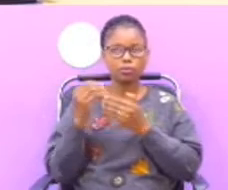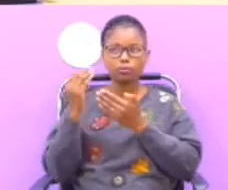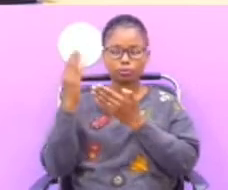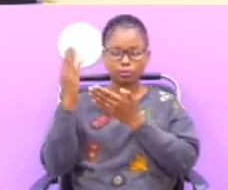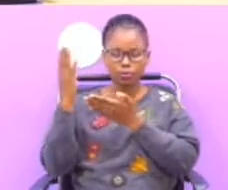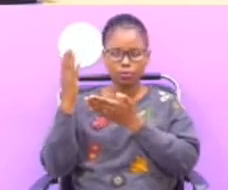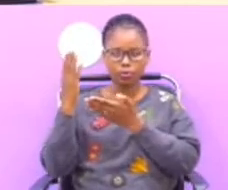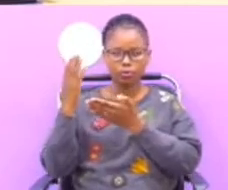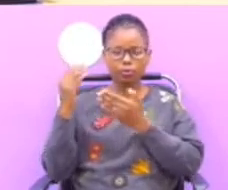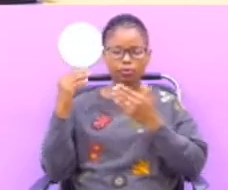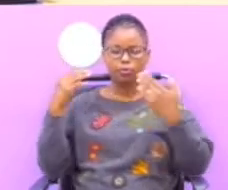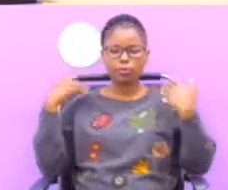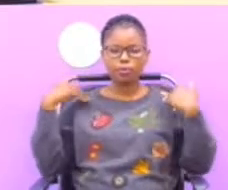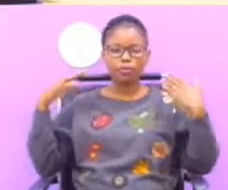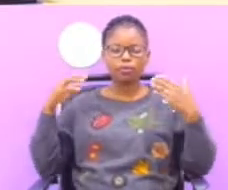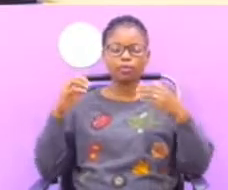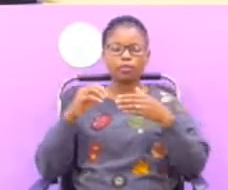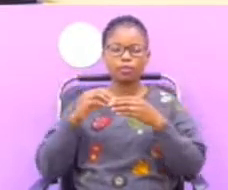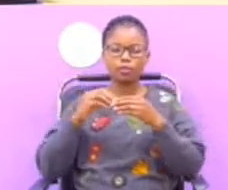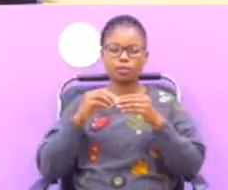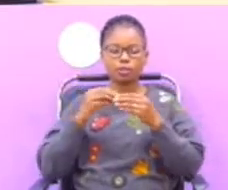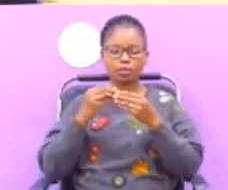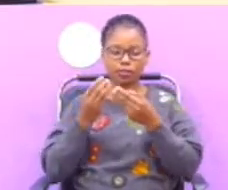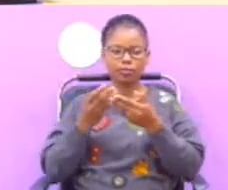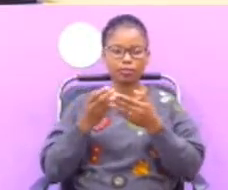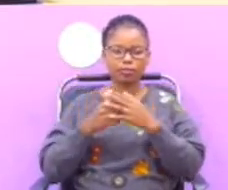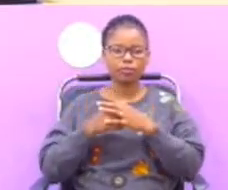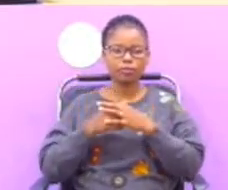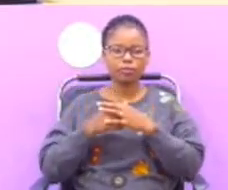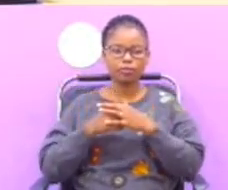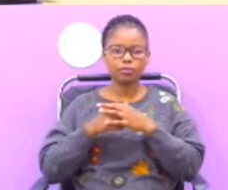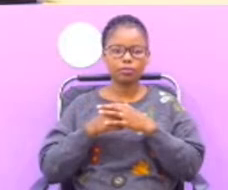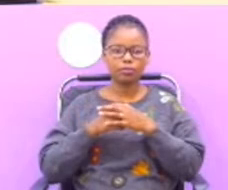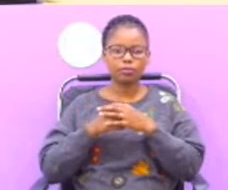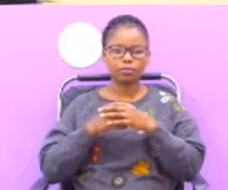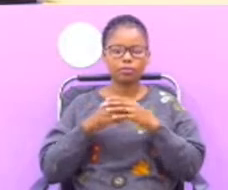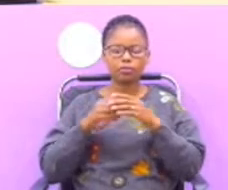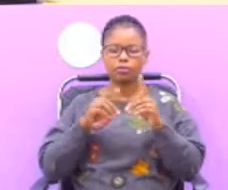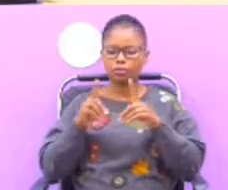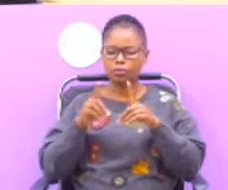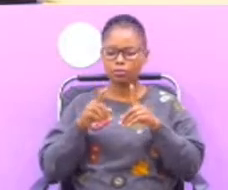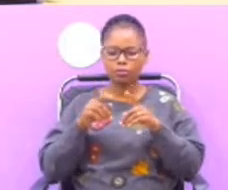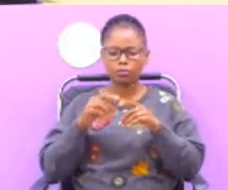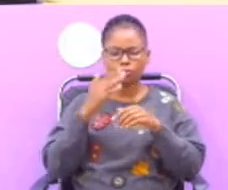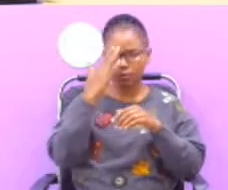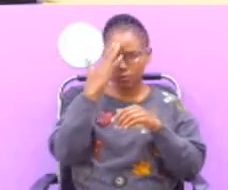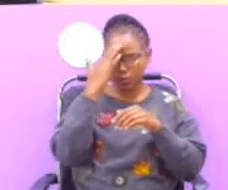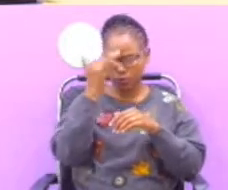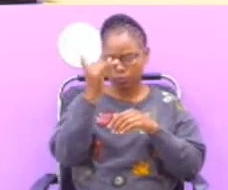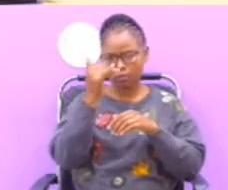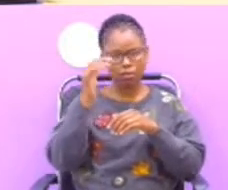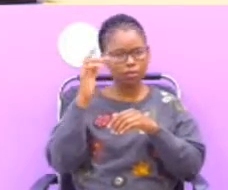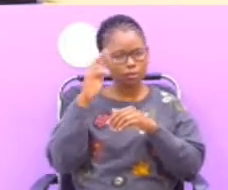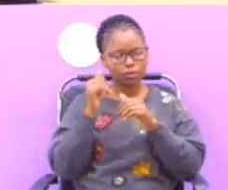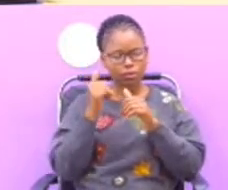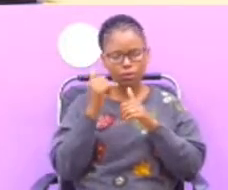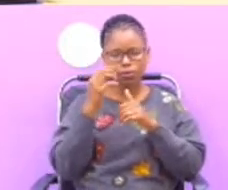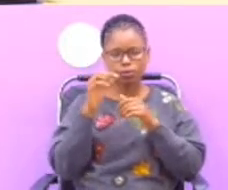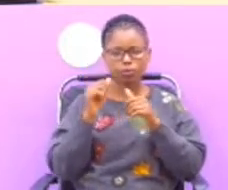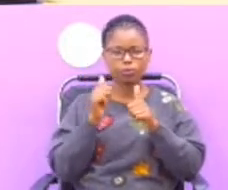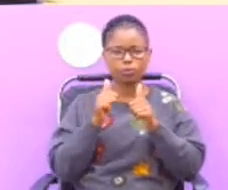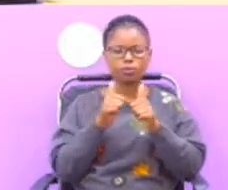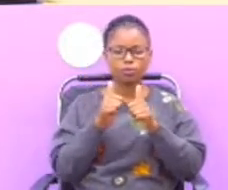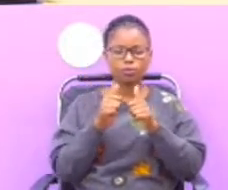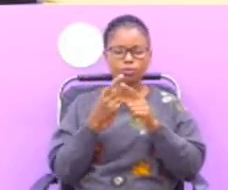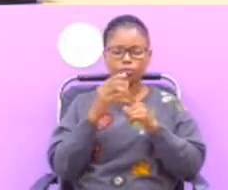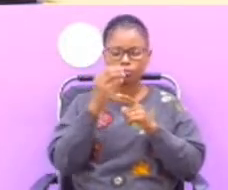twicithie atiriri tutanarikiriria kuguriria inyanya maundu maya mekikaga niki kihumo kiamo niki no marakara tu ma